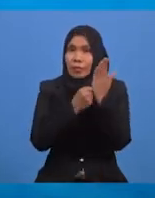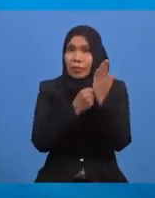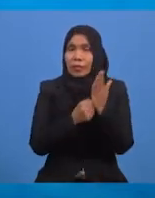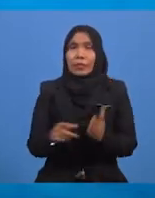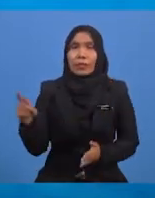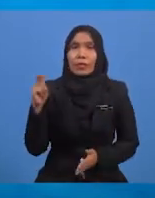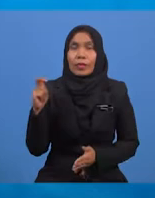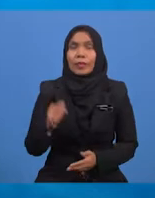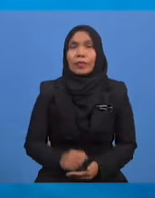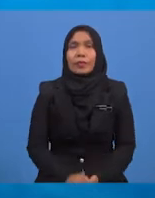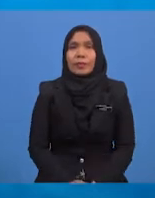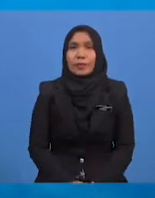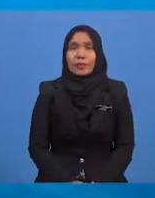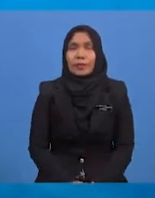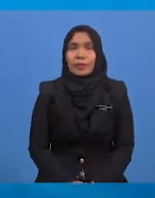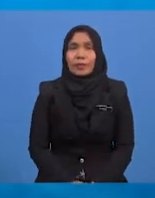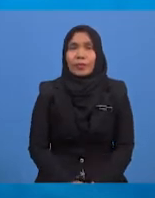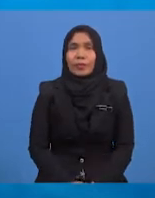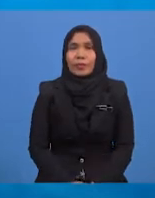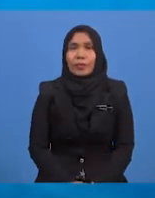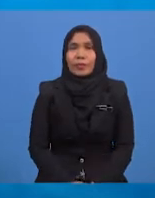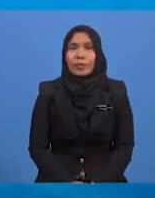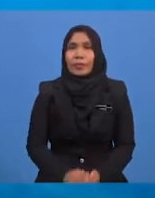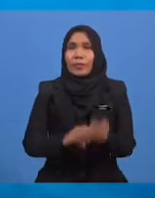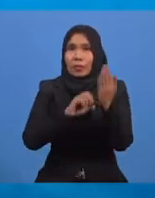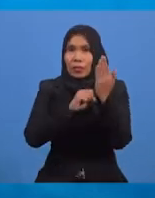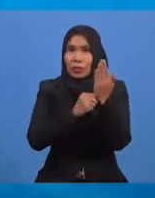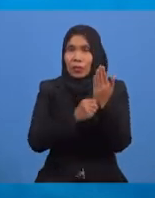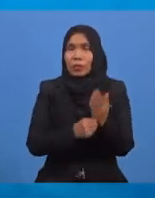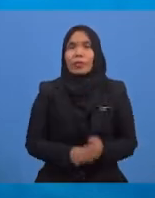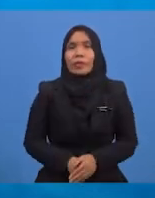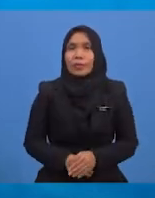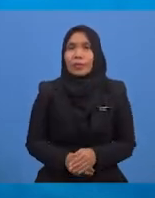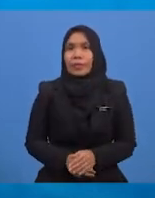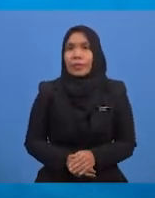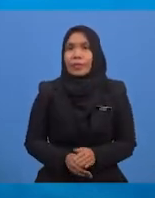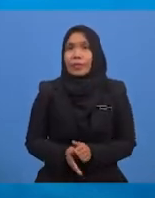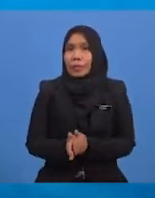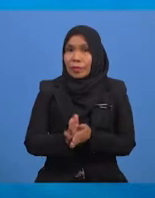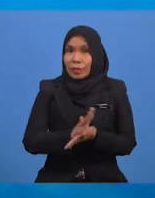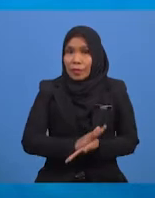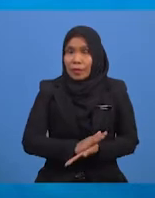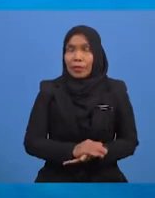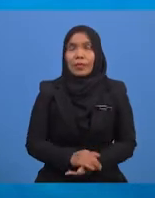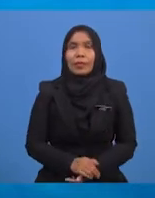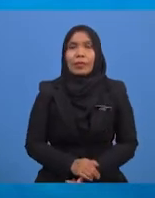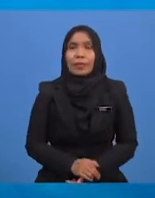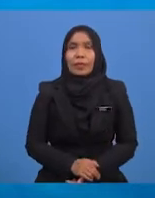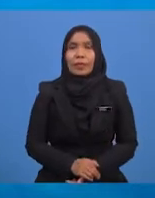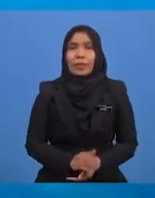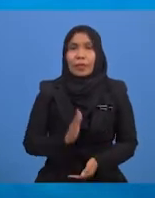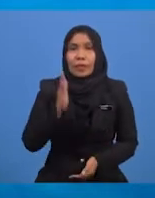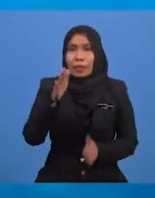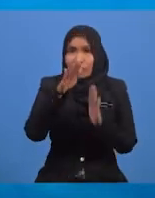dalam menangani masalah ini. Sumber semula jadi akan semakin berkurangan berbanding dengan